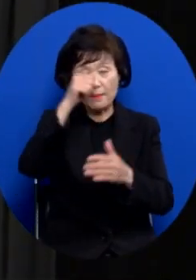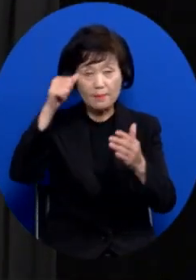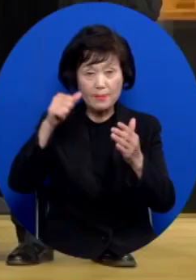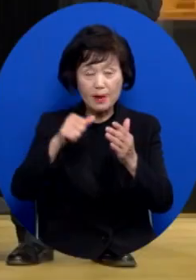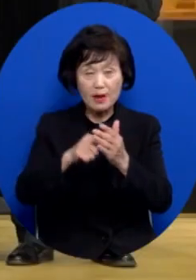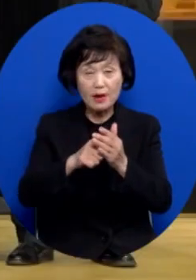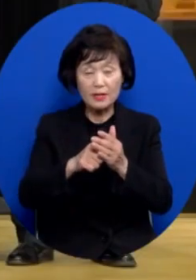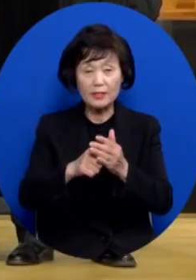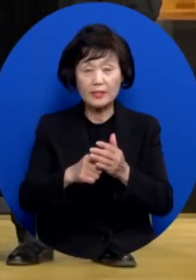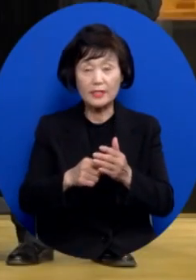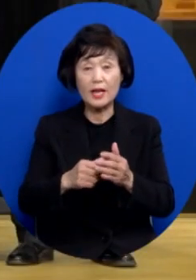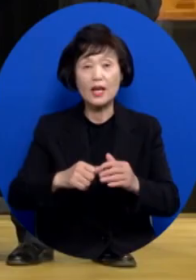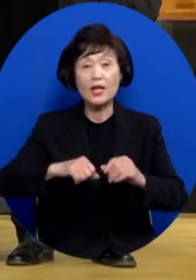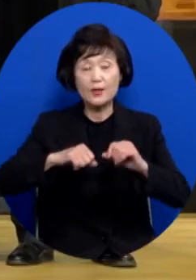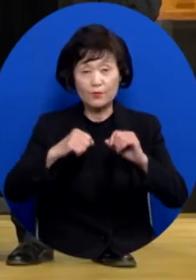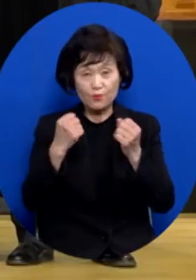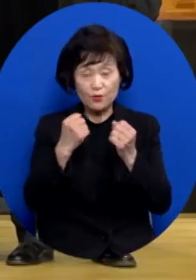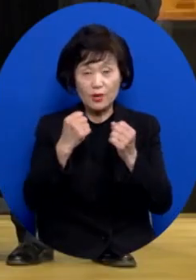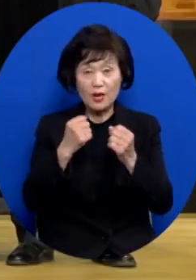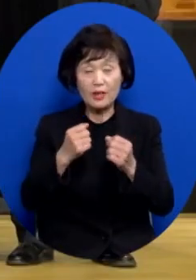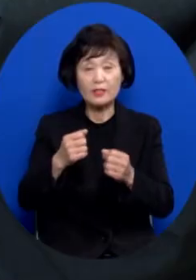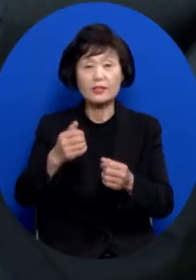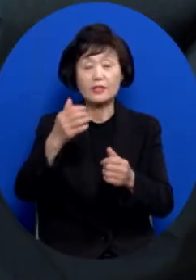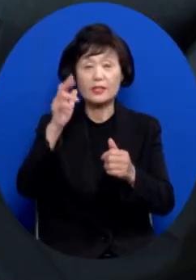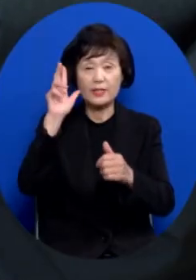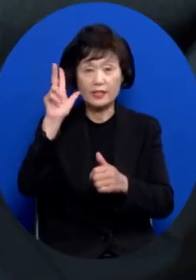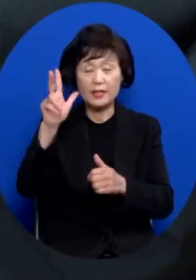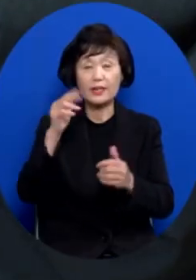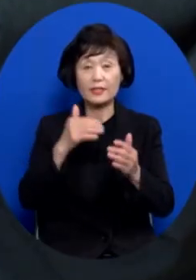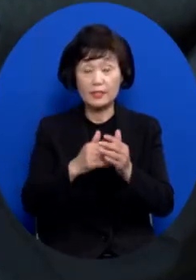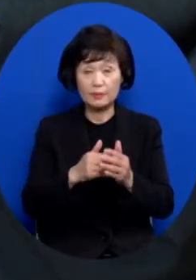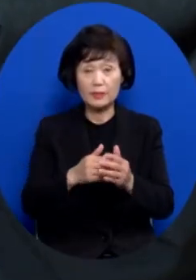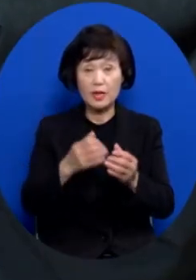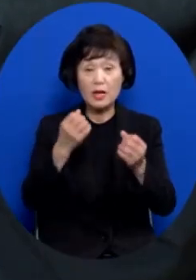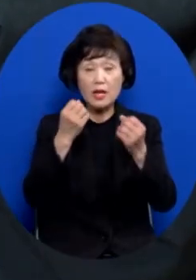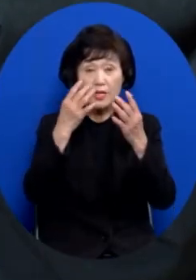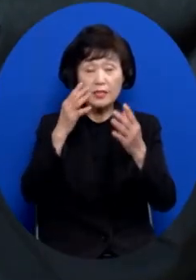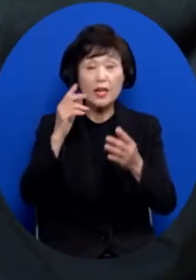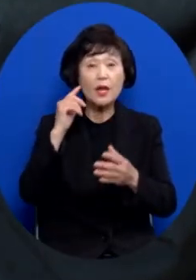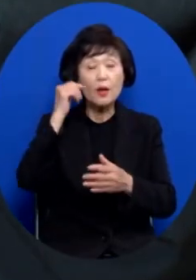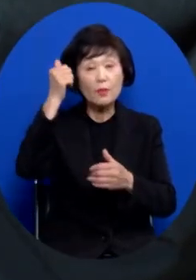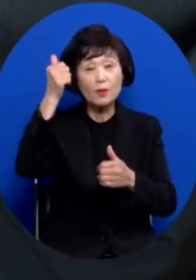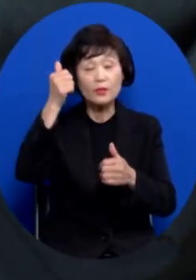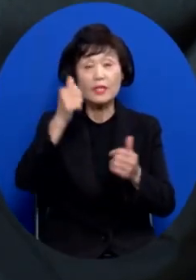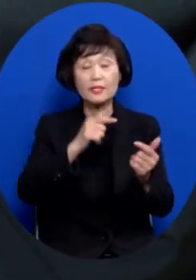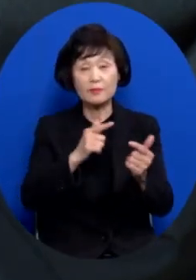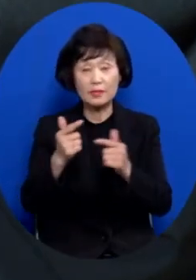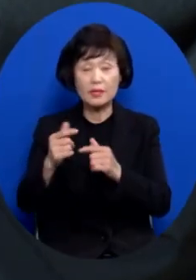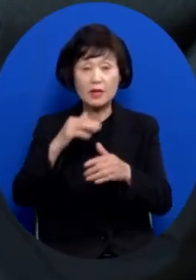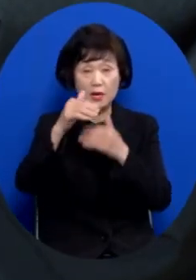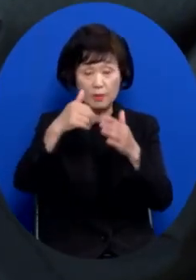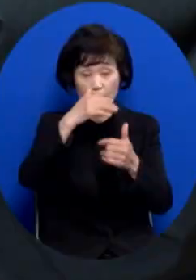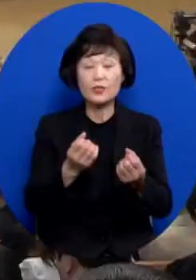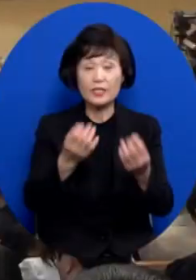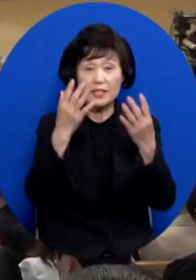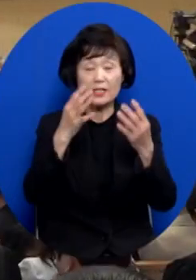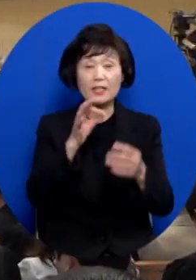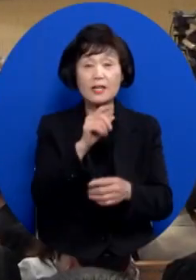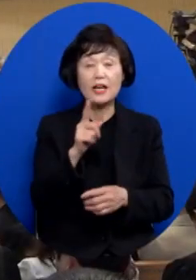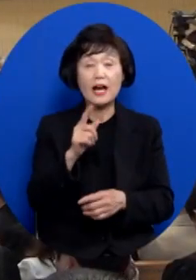것을 서약했습니다 참석자들은 이날 안수받은 신임 목사들이 하나님이 부르신 사명을 잘 감당해